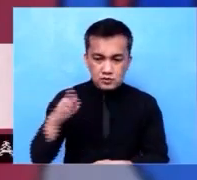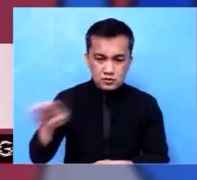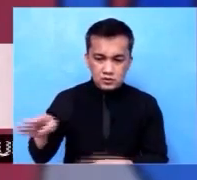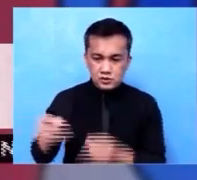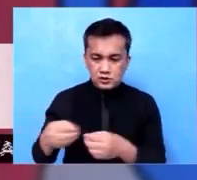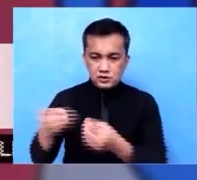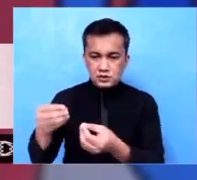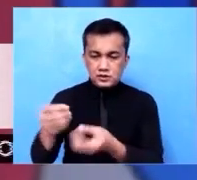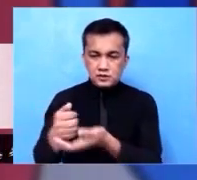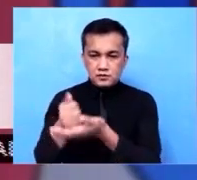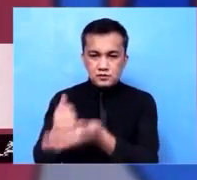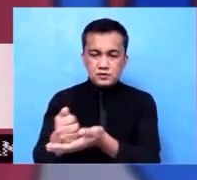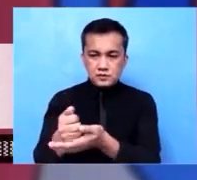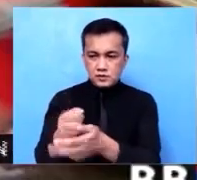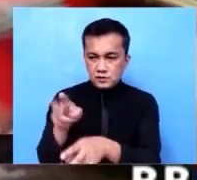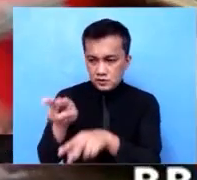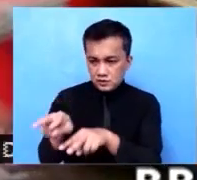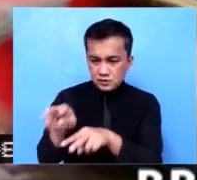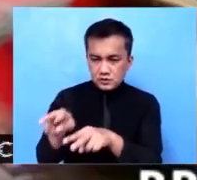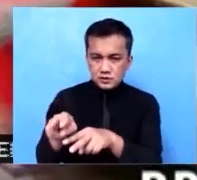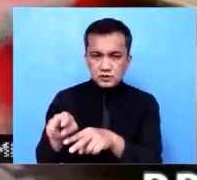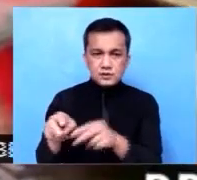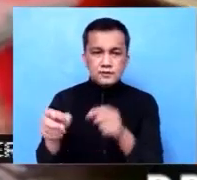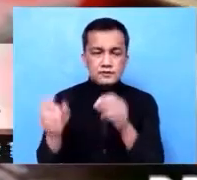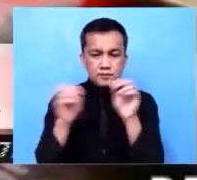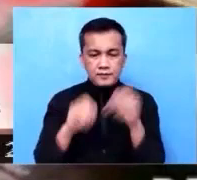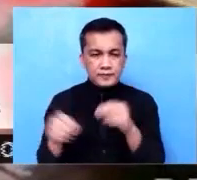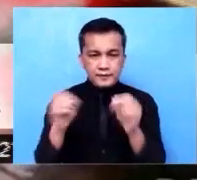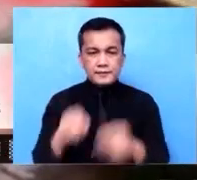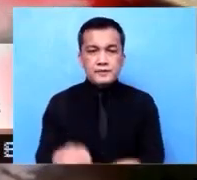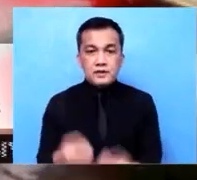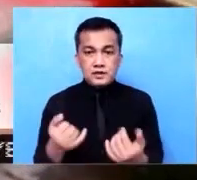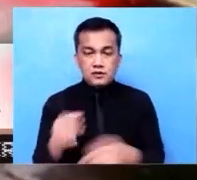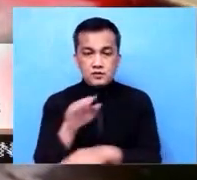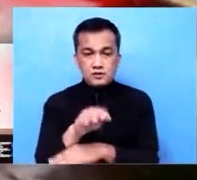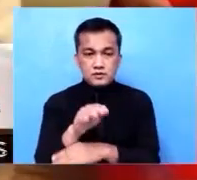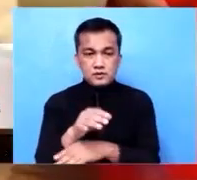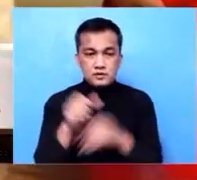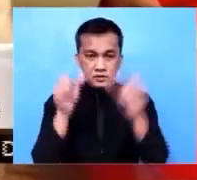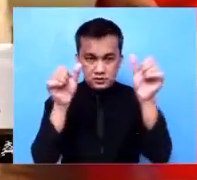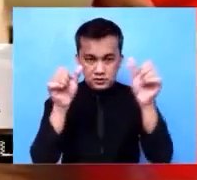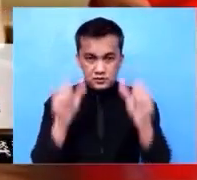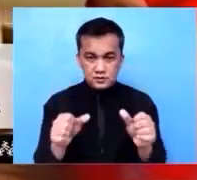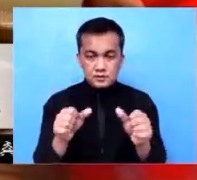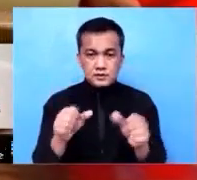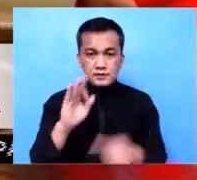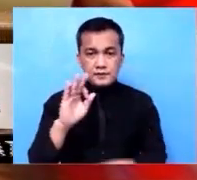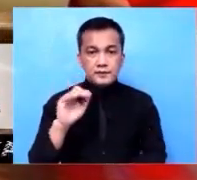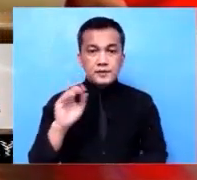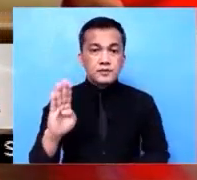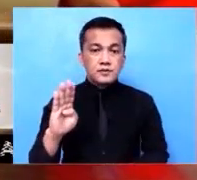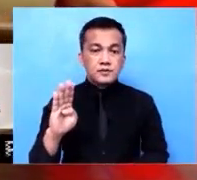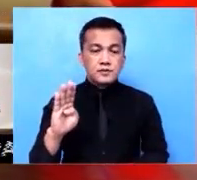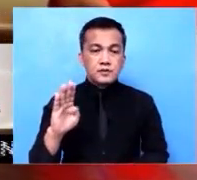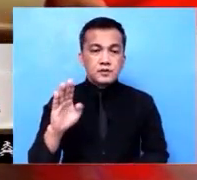mag-monitor ng relief operations. Ngayong hapon, nag-post din sa kanyang Facebook page si Bongbong